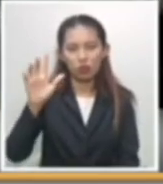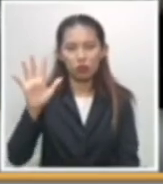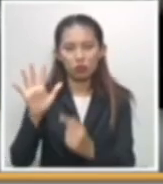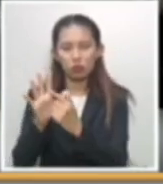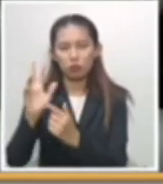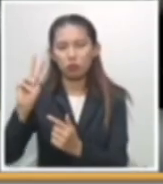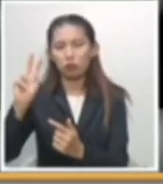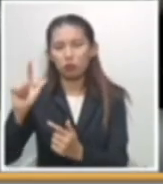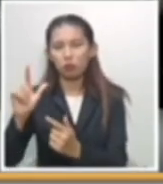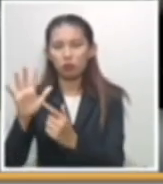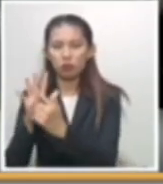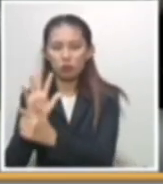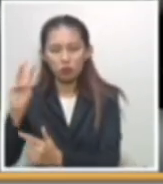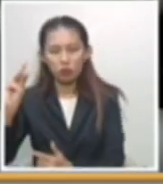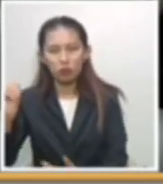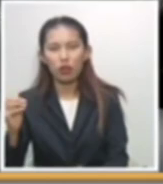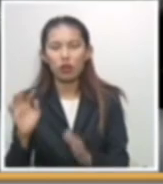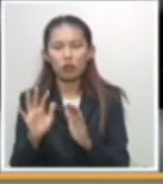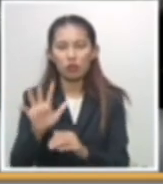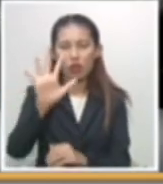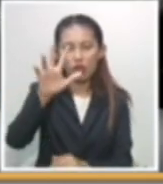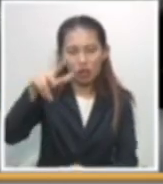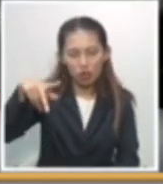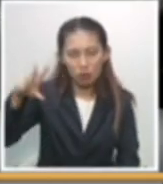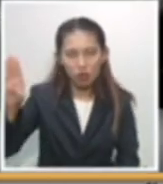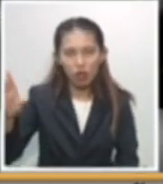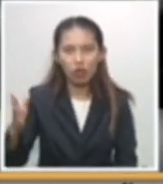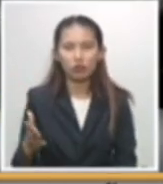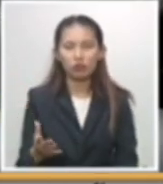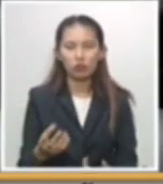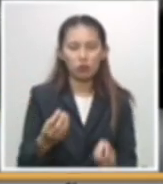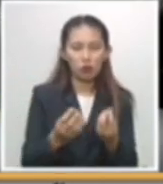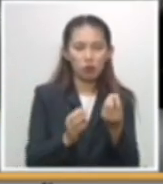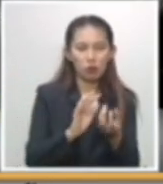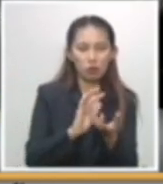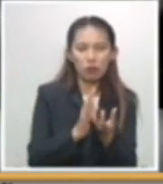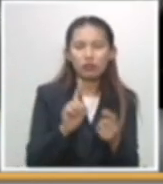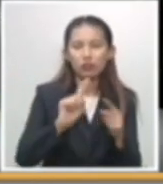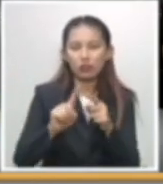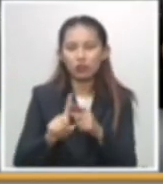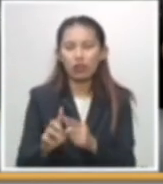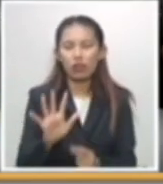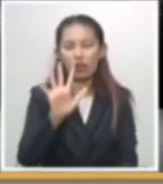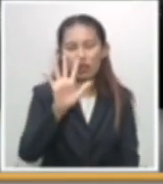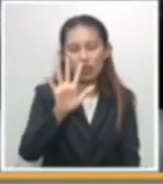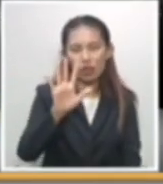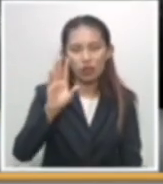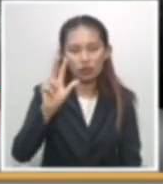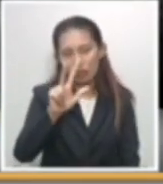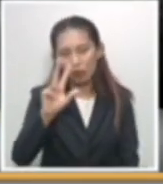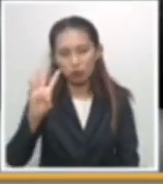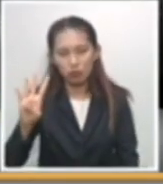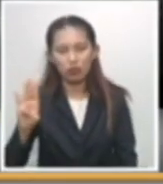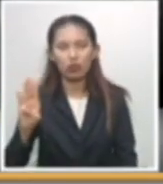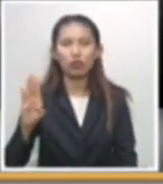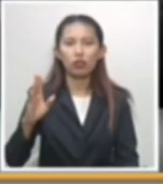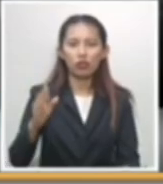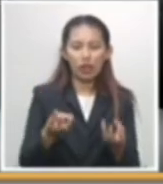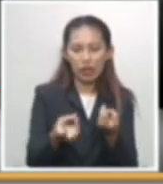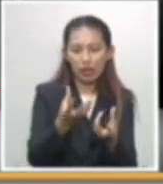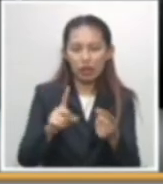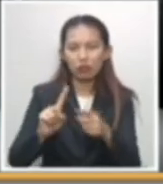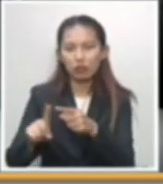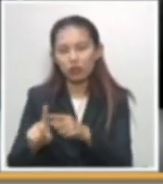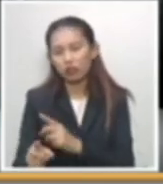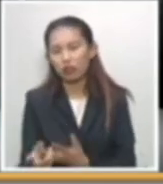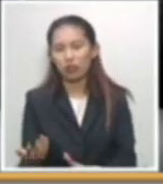ง3บาทข้าวเท่านู้นเท่านี้อ้อย 1,000 บาทข้าวเจ้า 12,000 เยอะแยะเลย